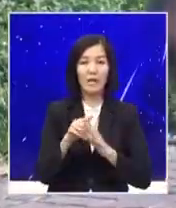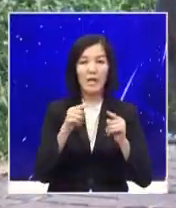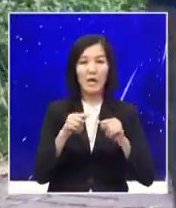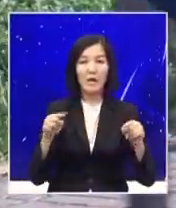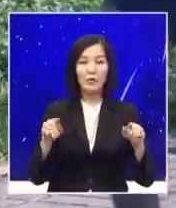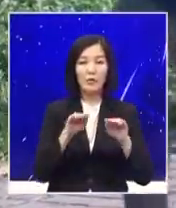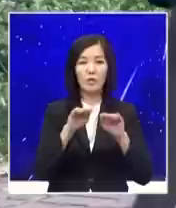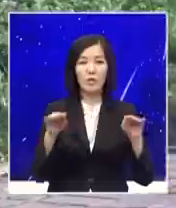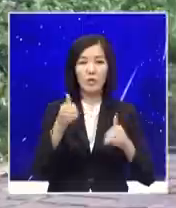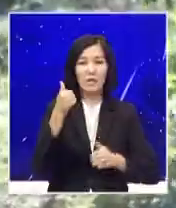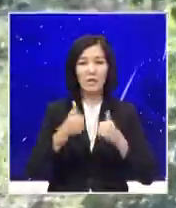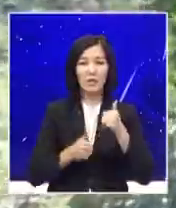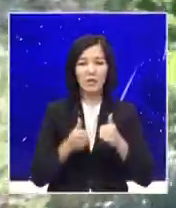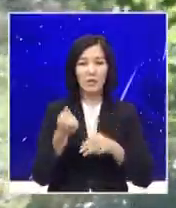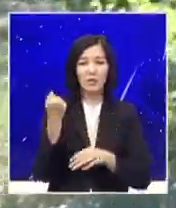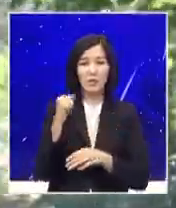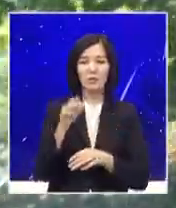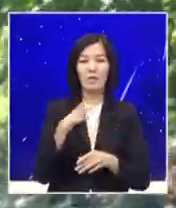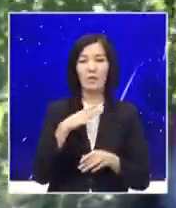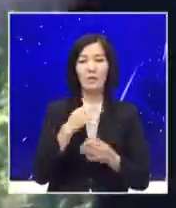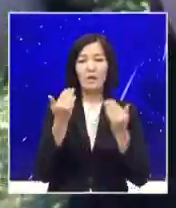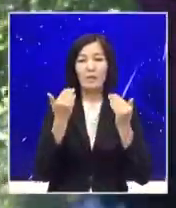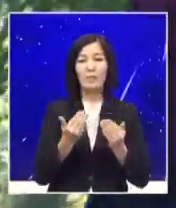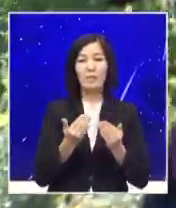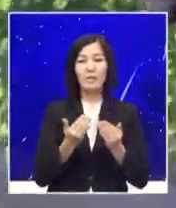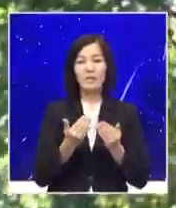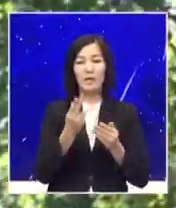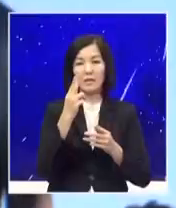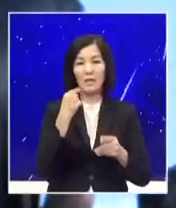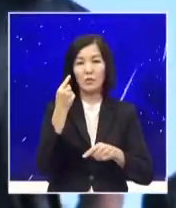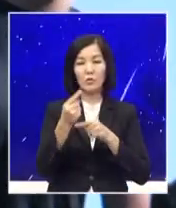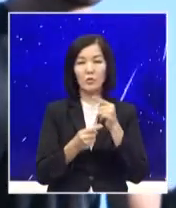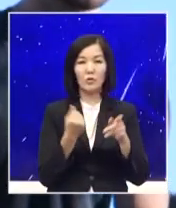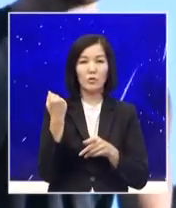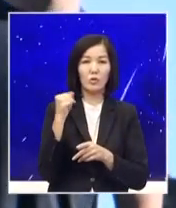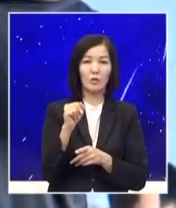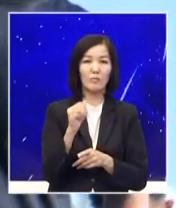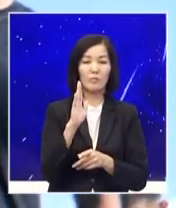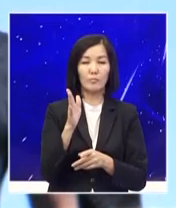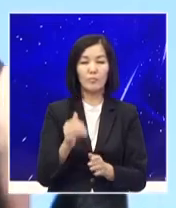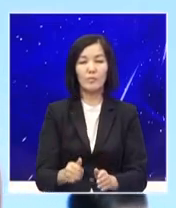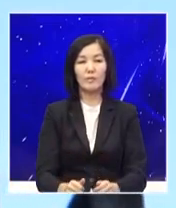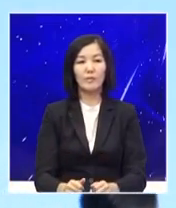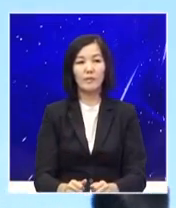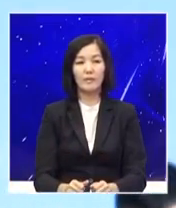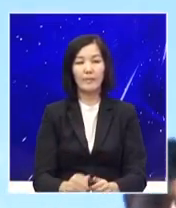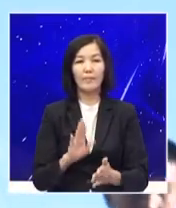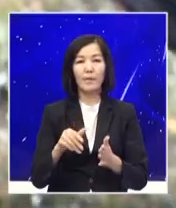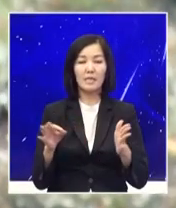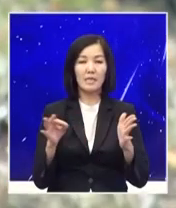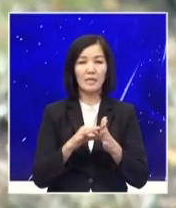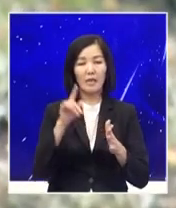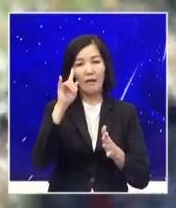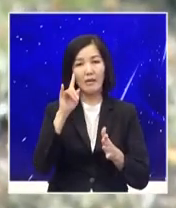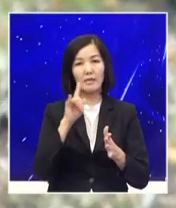деңгейде өткен жарыстарда жүлдесіз қайтып көрген жоқ. Биыл да сол дәстүрді жалғастырсақ дейді облыстың аға жаттықтырушысы. Басты мақсат Қазақстан